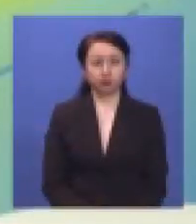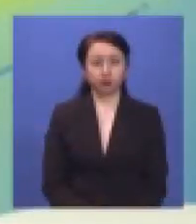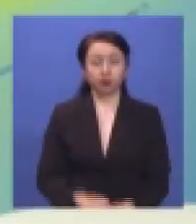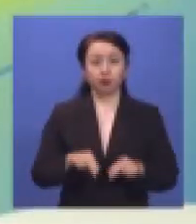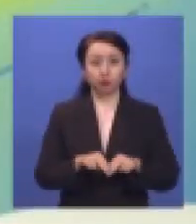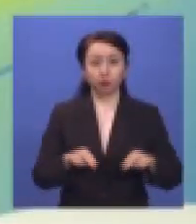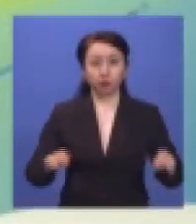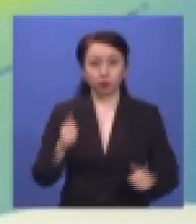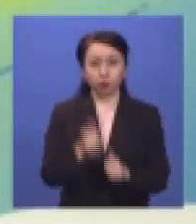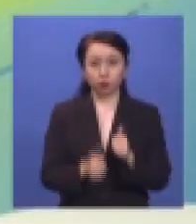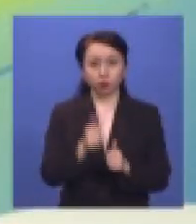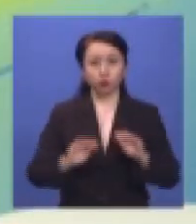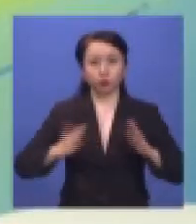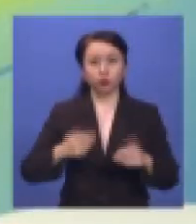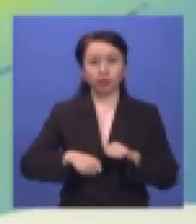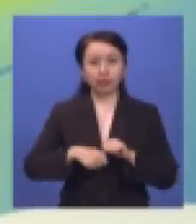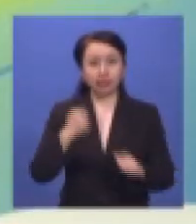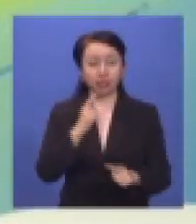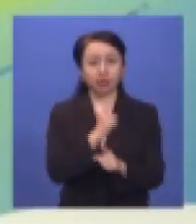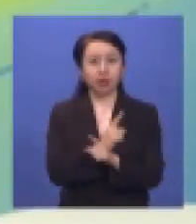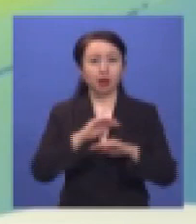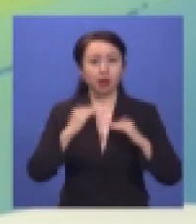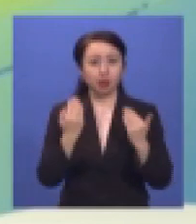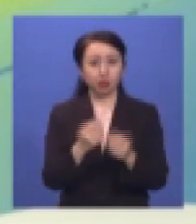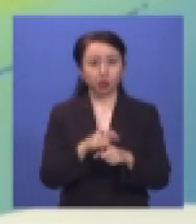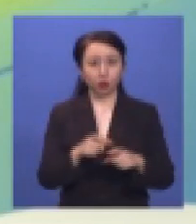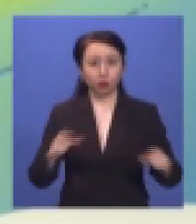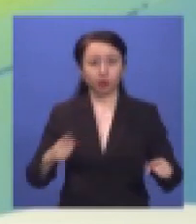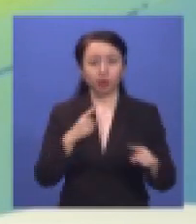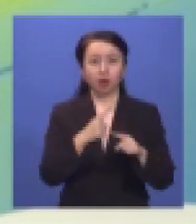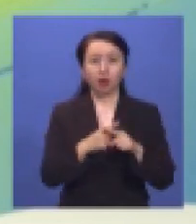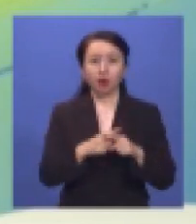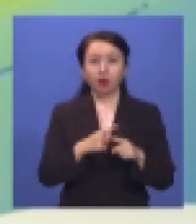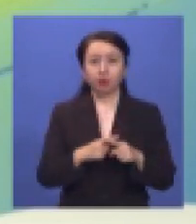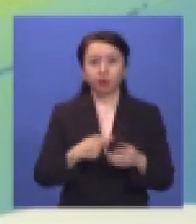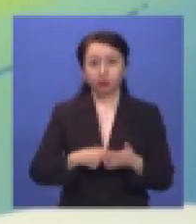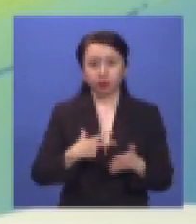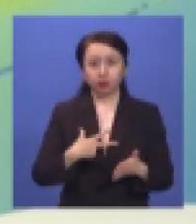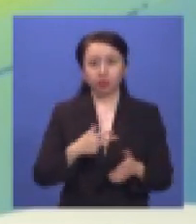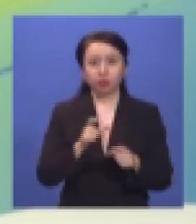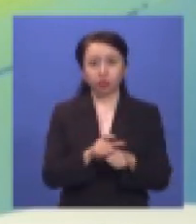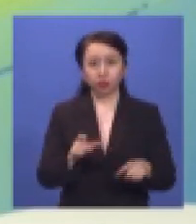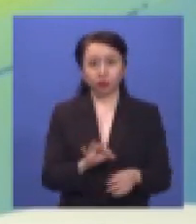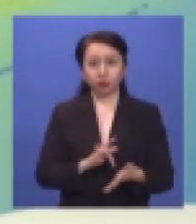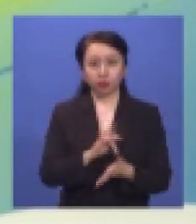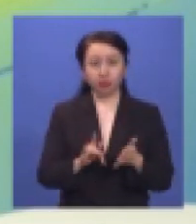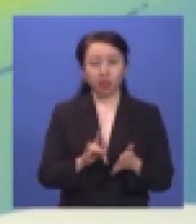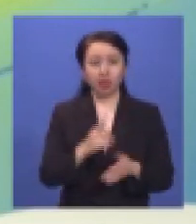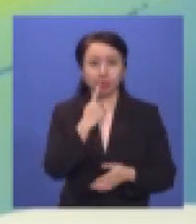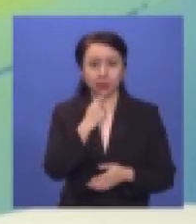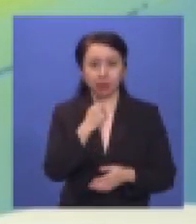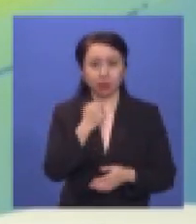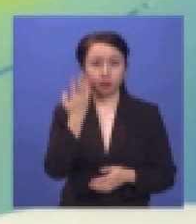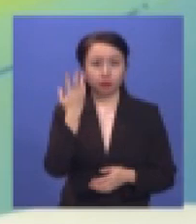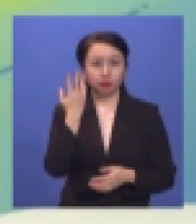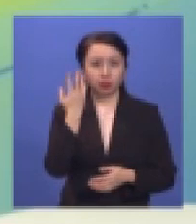В Петропавловске участились случаи нарушения режима карантина людей с положительными ПЦР-тестами. Жители областного центра с красным и желтым